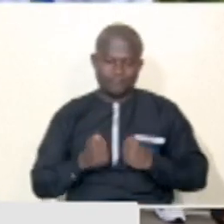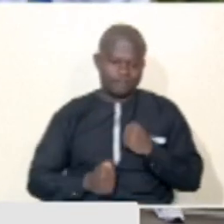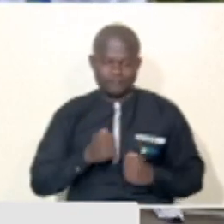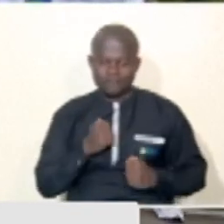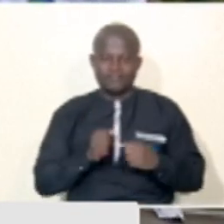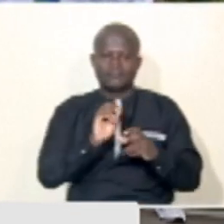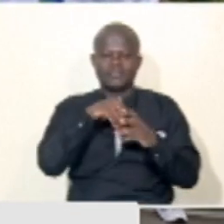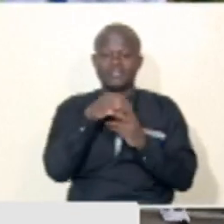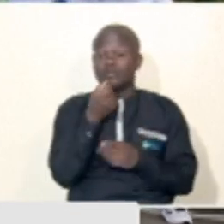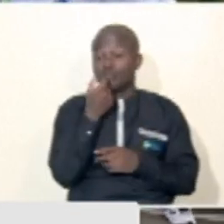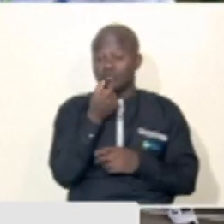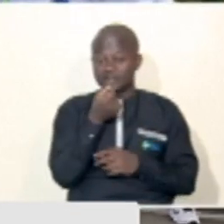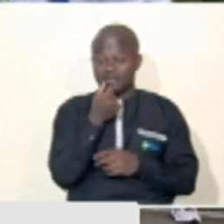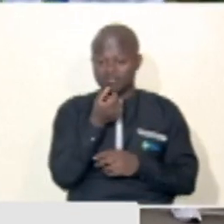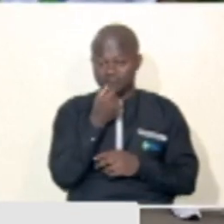irimo n'umuti.